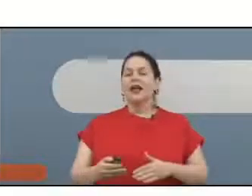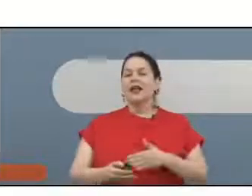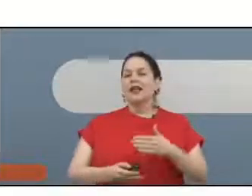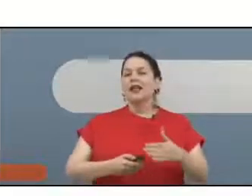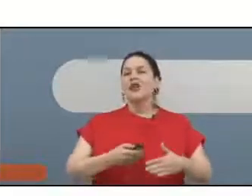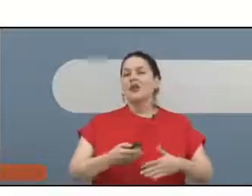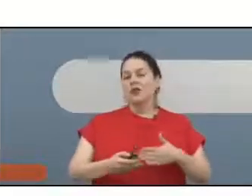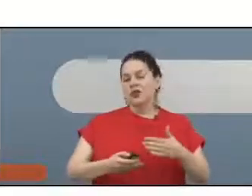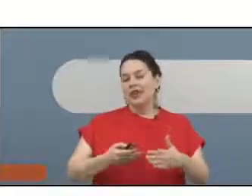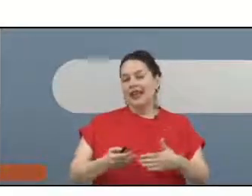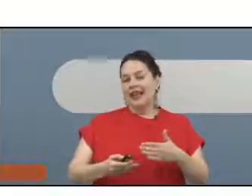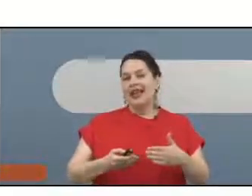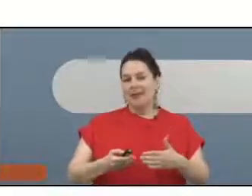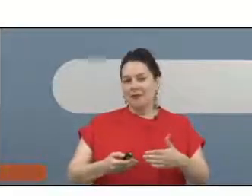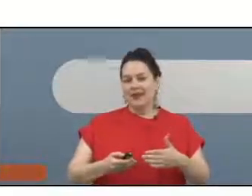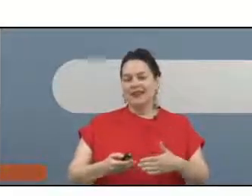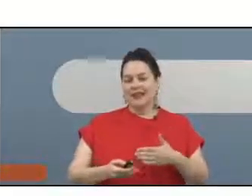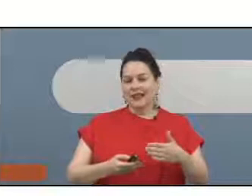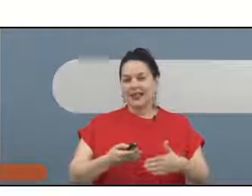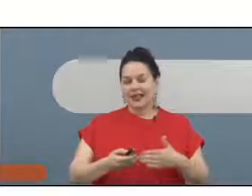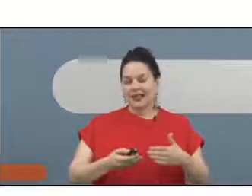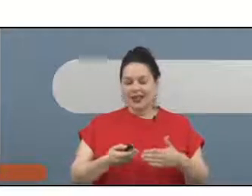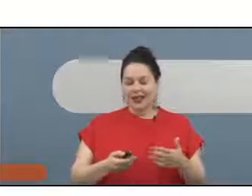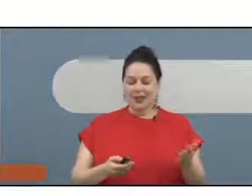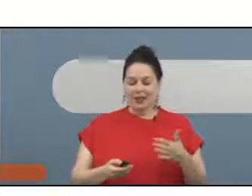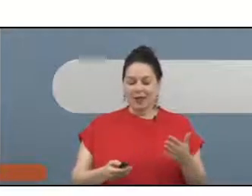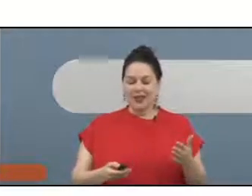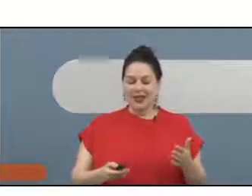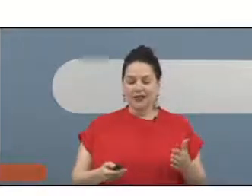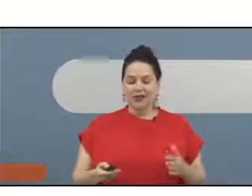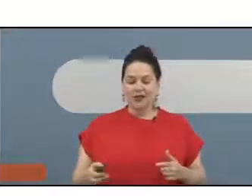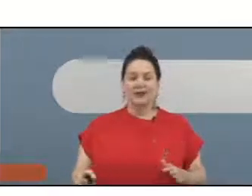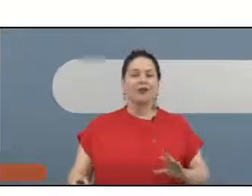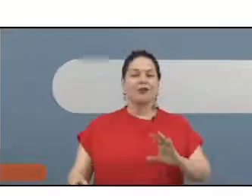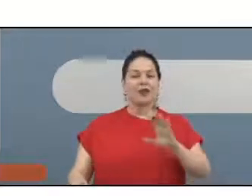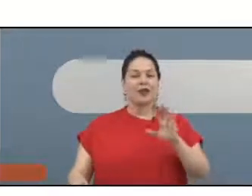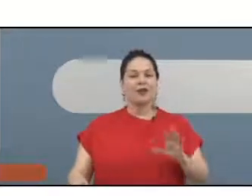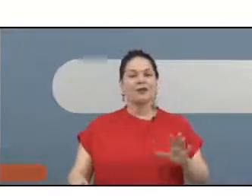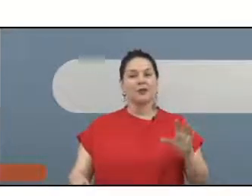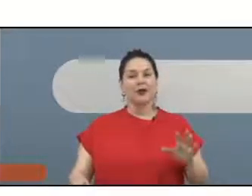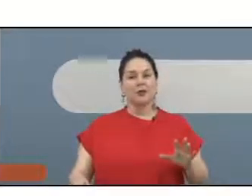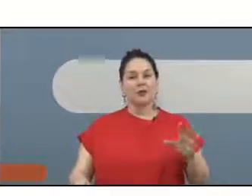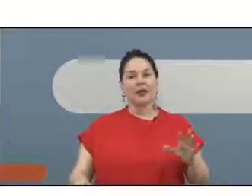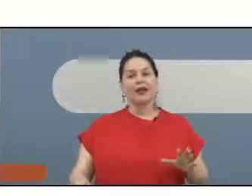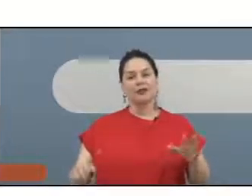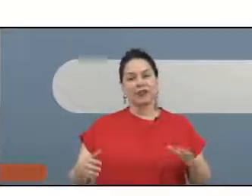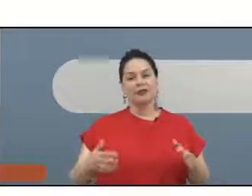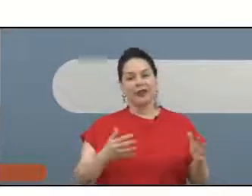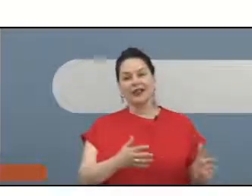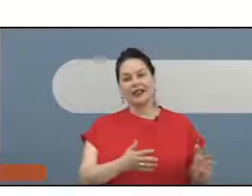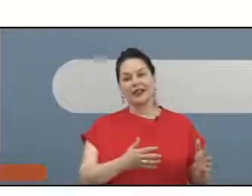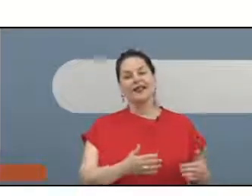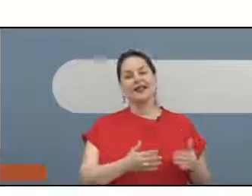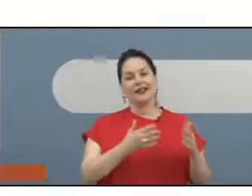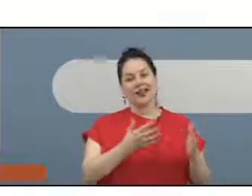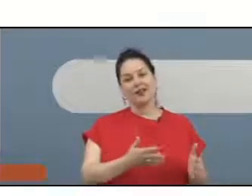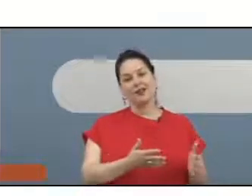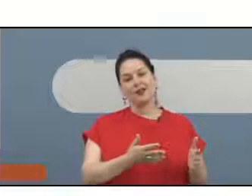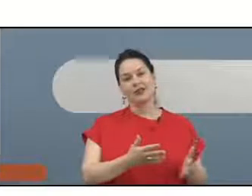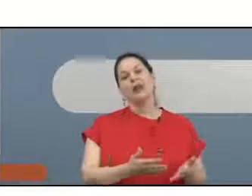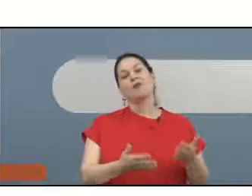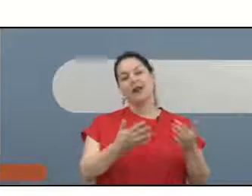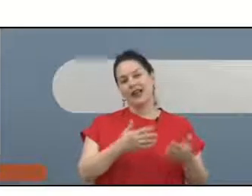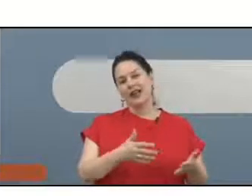בדרכו. לא משנה למה, יש כמה גרסאות, אבל בשלב מסוים המלך חוטף קריזה